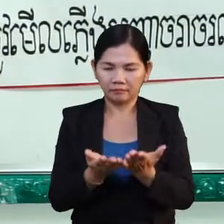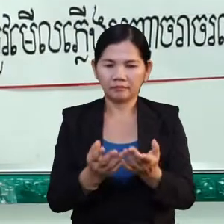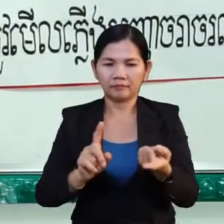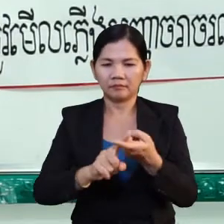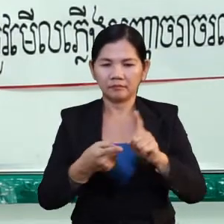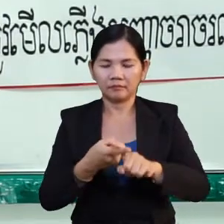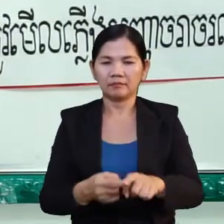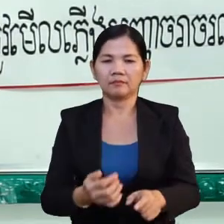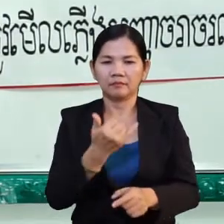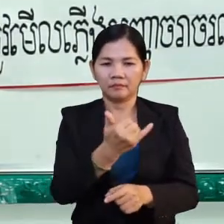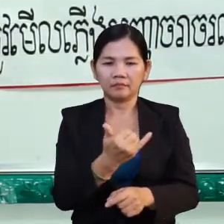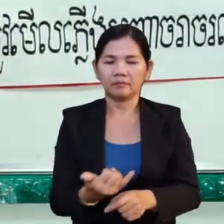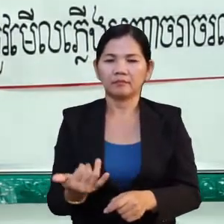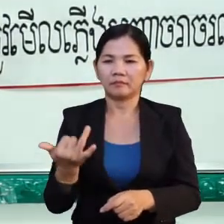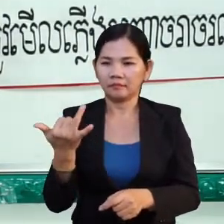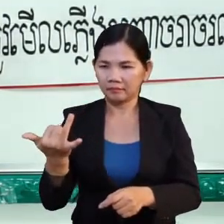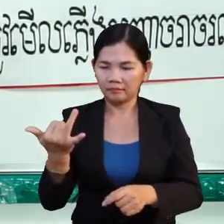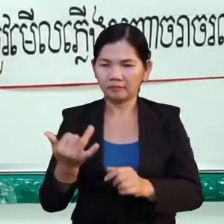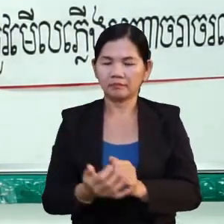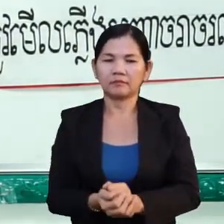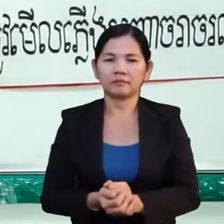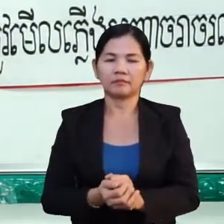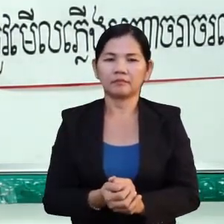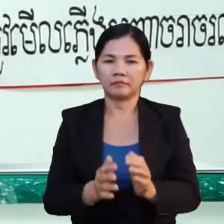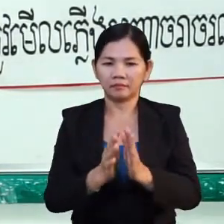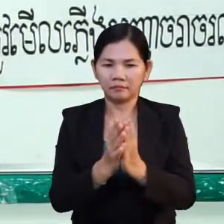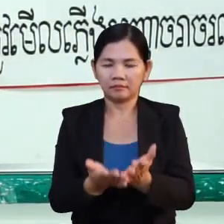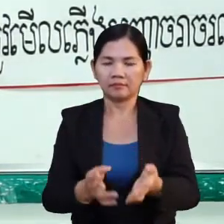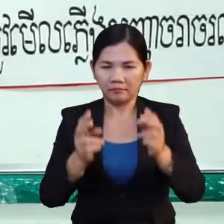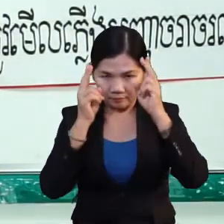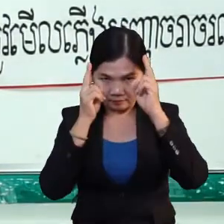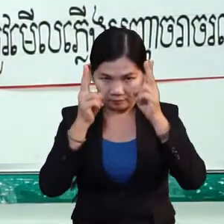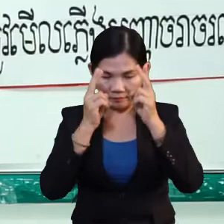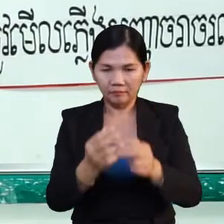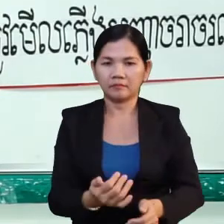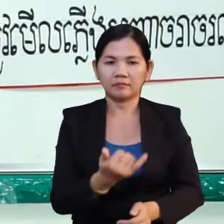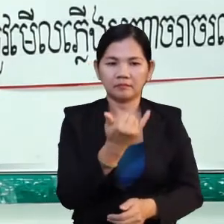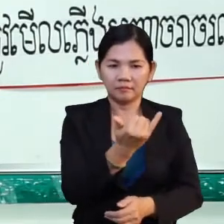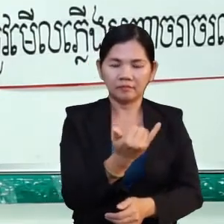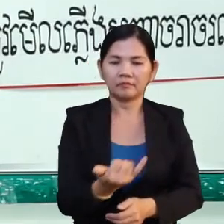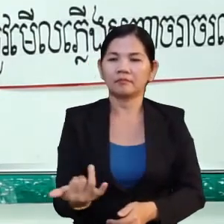ព័រទី67ចាលើកសិភៅសិក្សាគោល